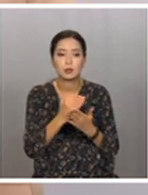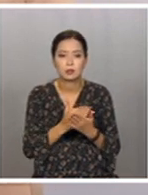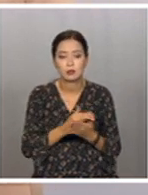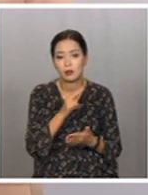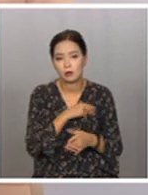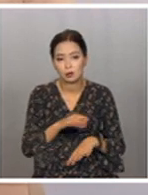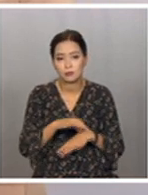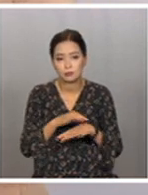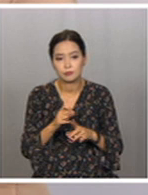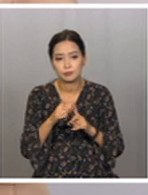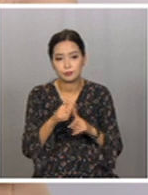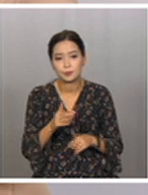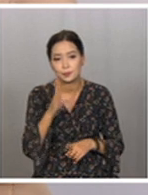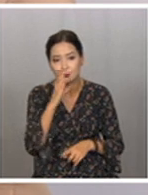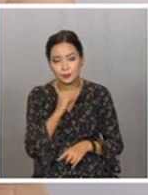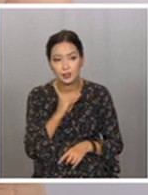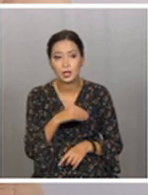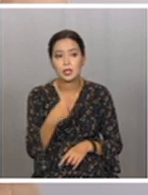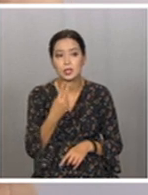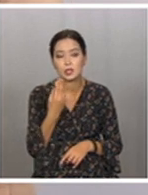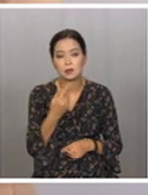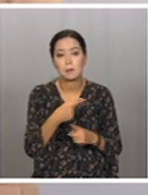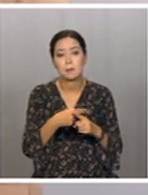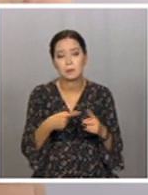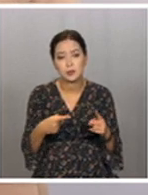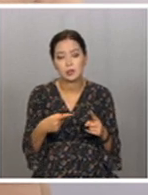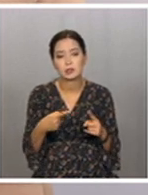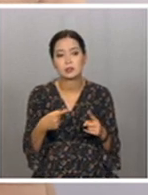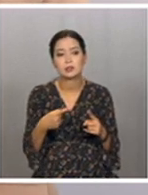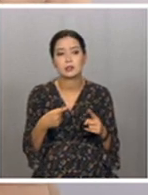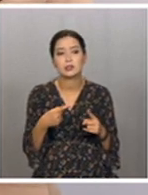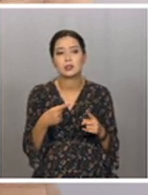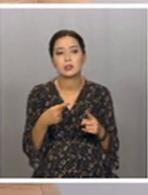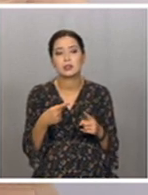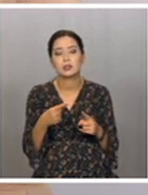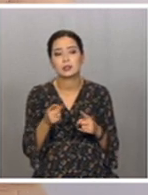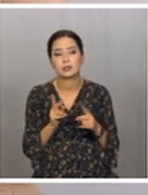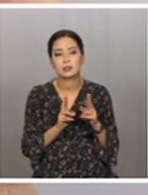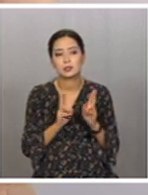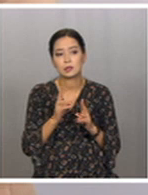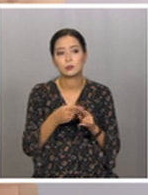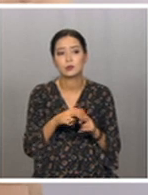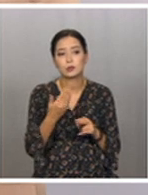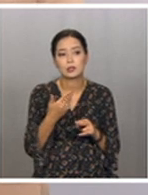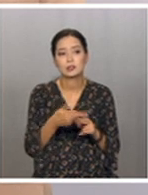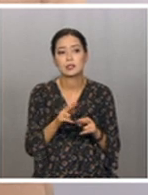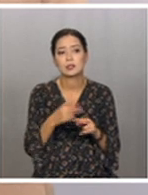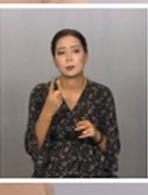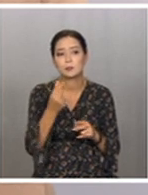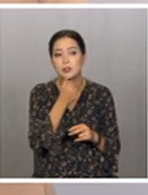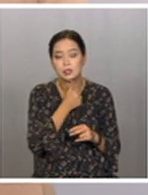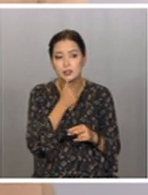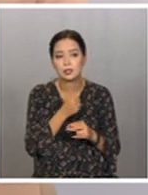ұсынады. Екінші, шартты тегін. Бұл жағдайда тұтынушы белгілі бір сынақ мерзіміне